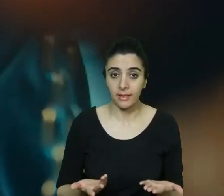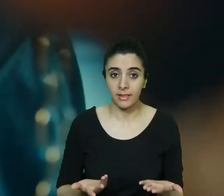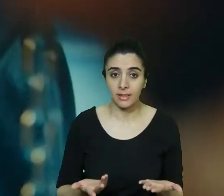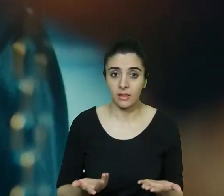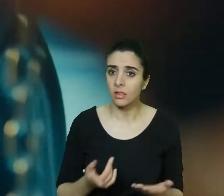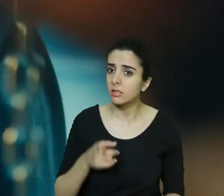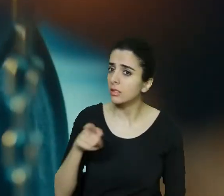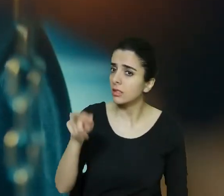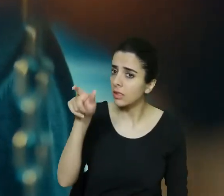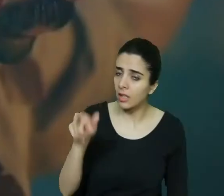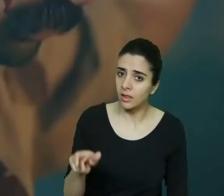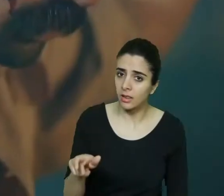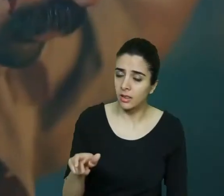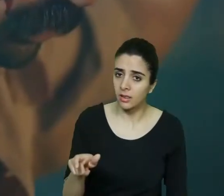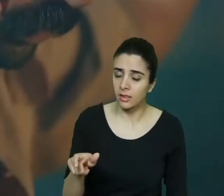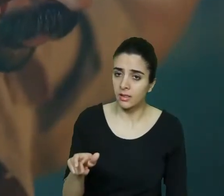Ya sen?